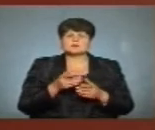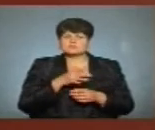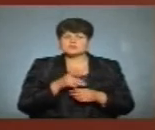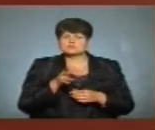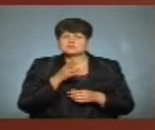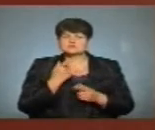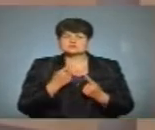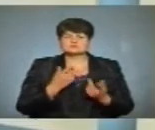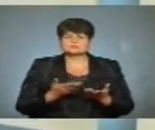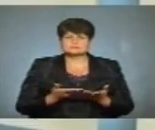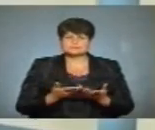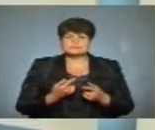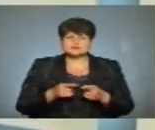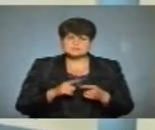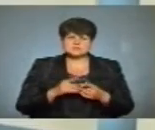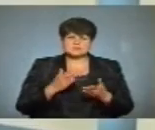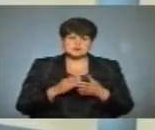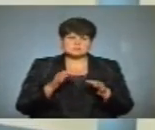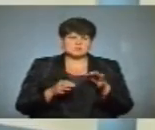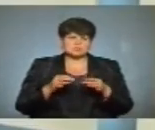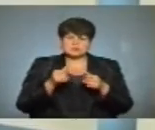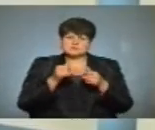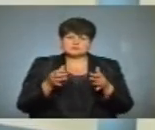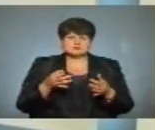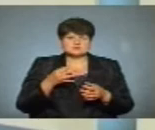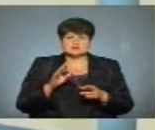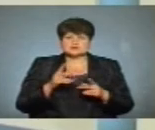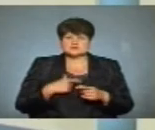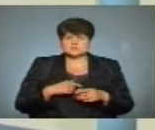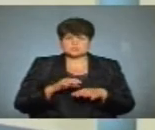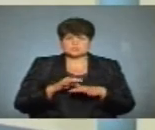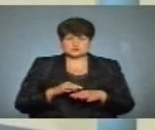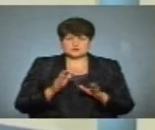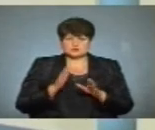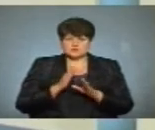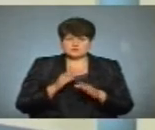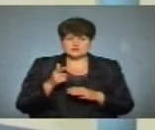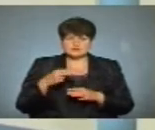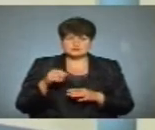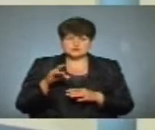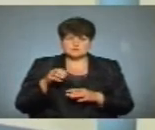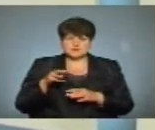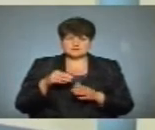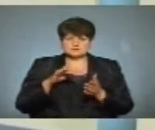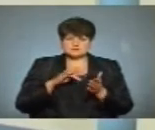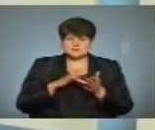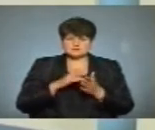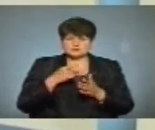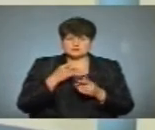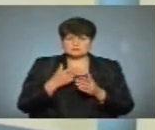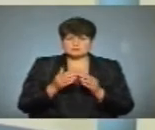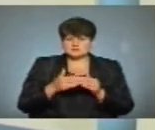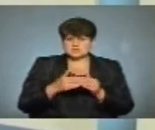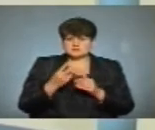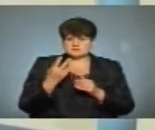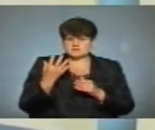Ну, насправді це є природні явища. Ми не можемо сказати, як буде себе поводити погода. Але гідрометцентр нам передає дані, що найближчих два дні,